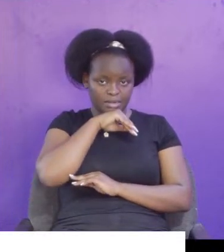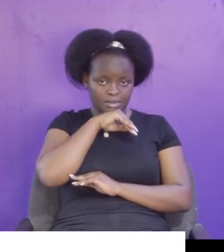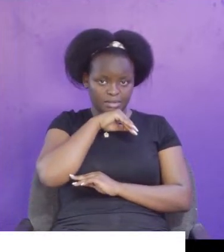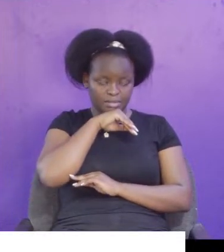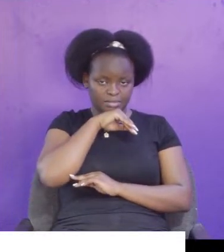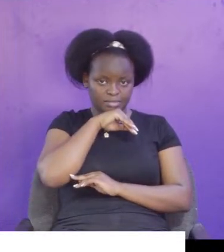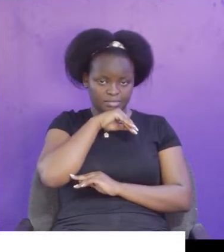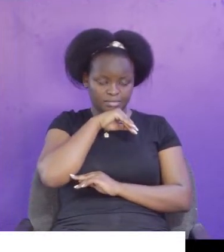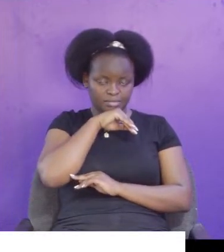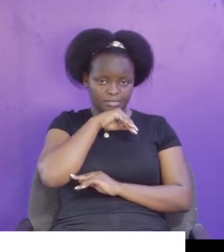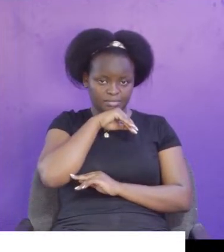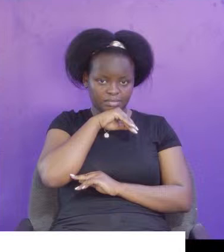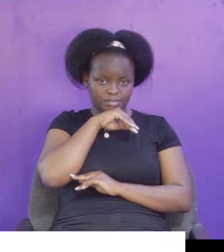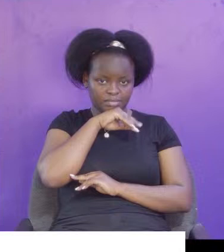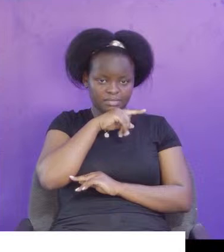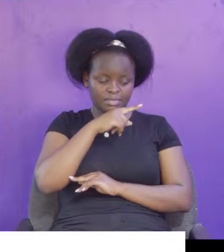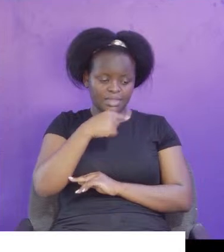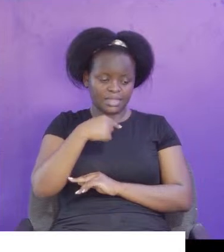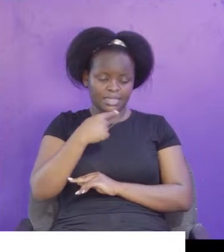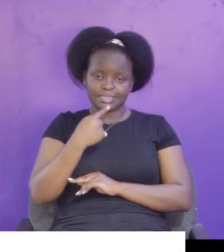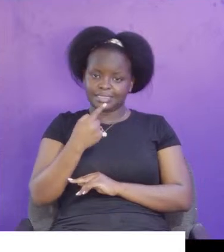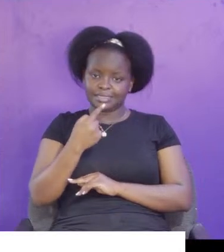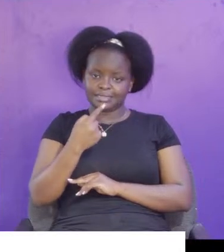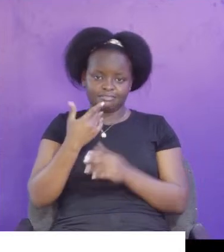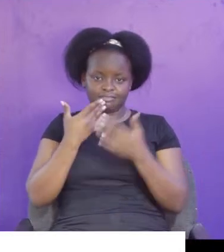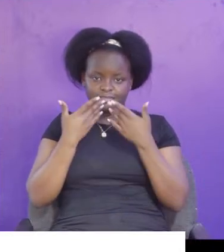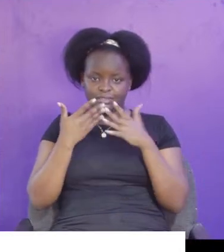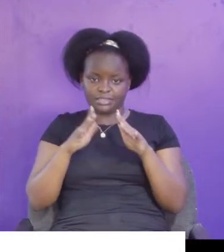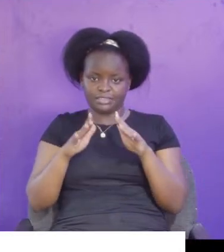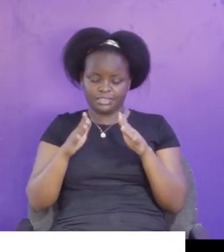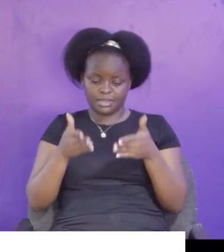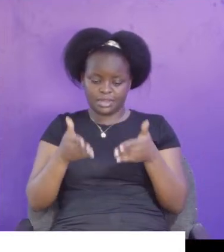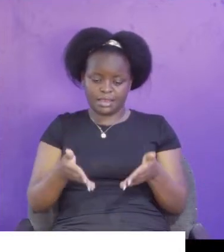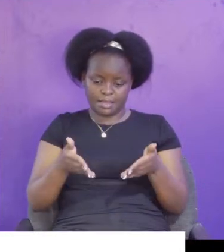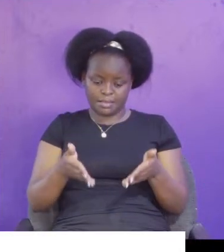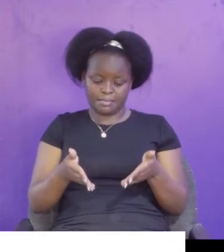vile tumeambiwa hapa,